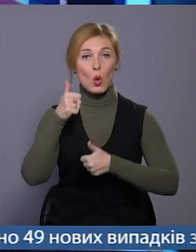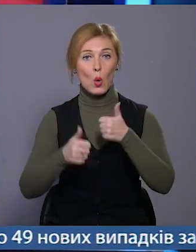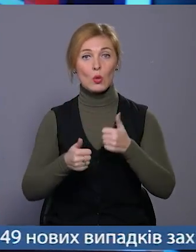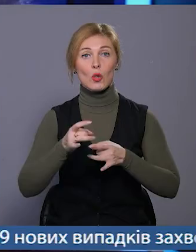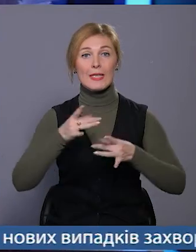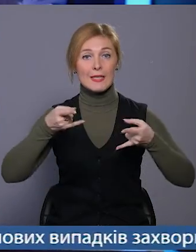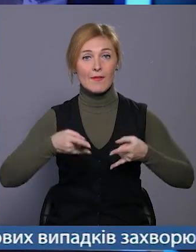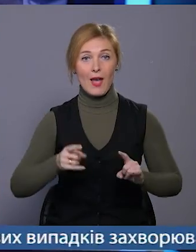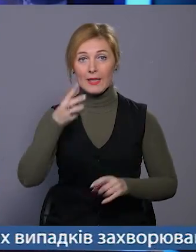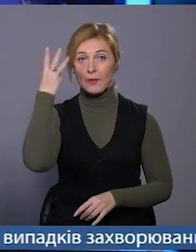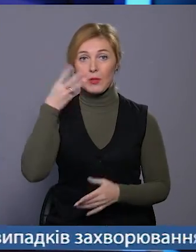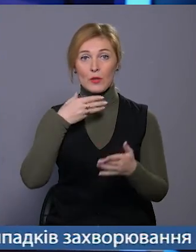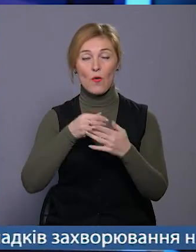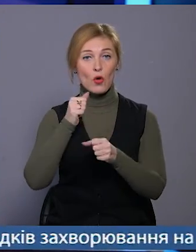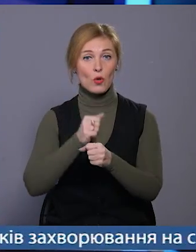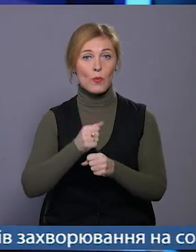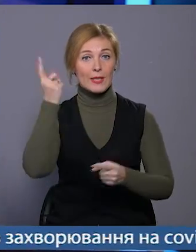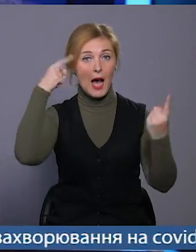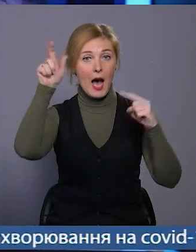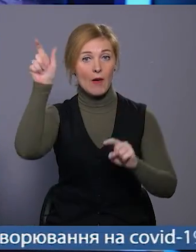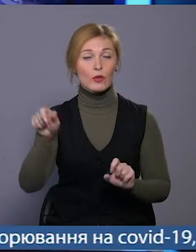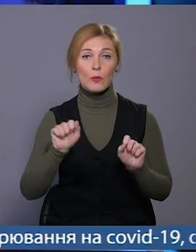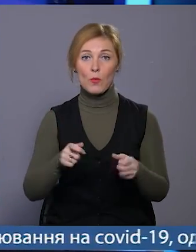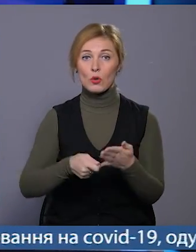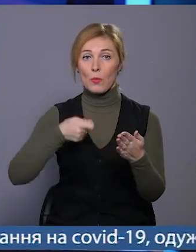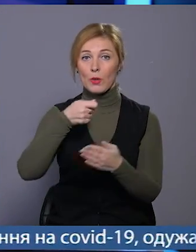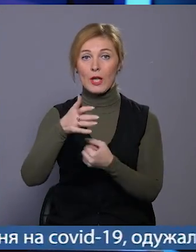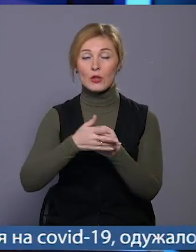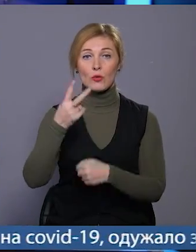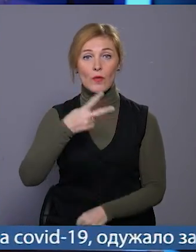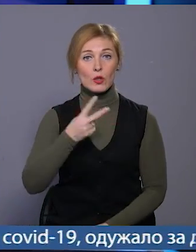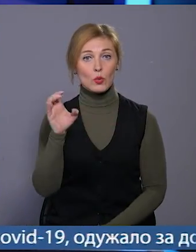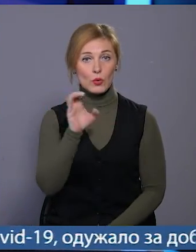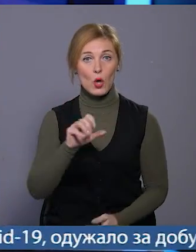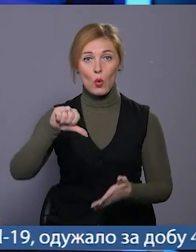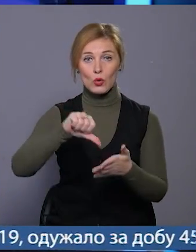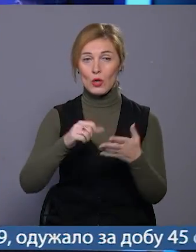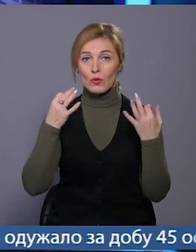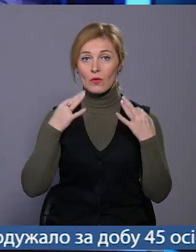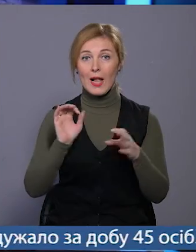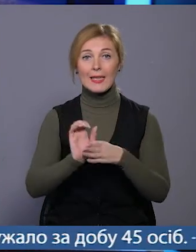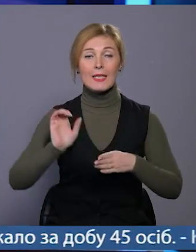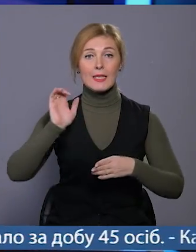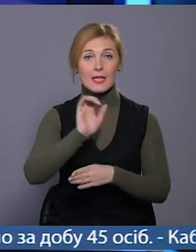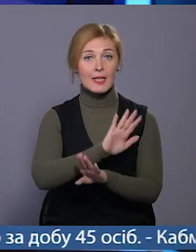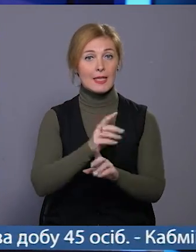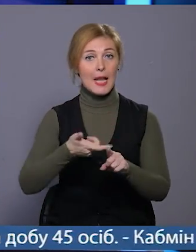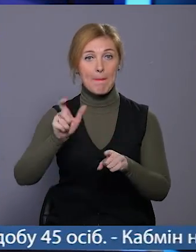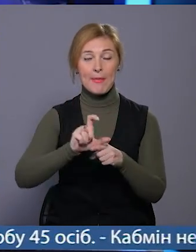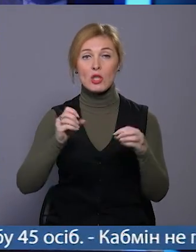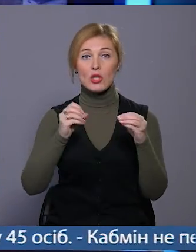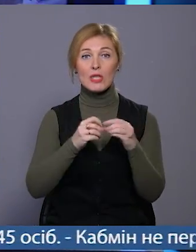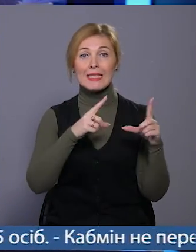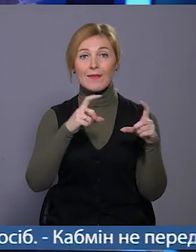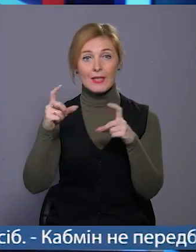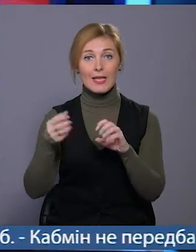«Різдвяний Хмельницький». Свої роботи автори можуть подати до 22 січня. Учаснику дозволяється надіслати не більше 10